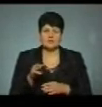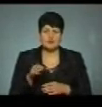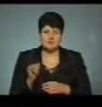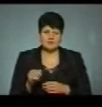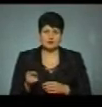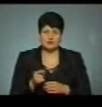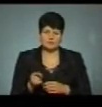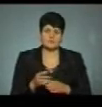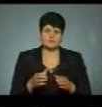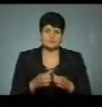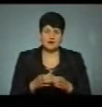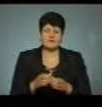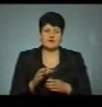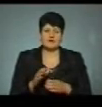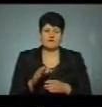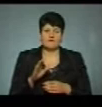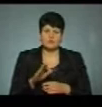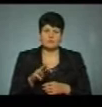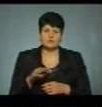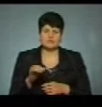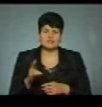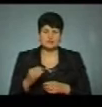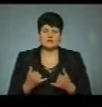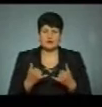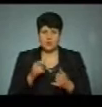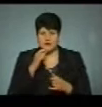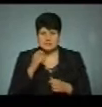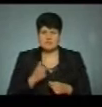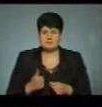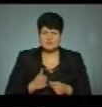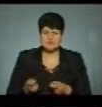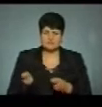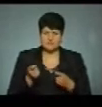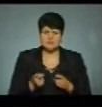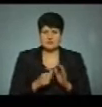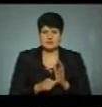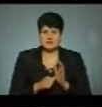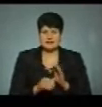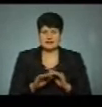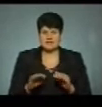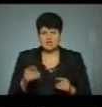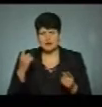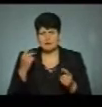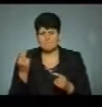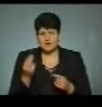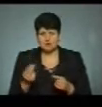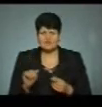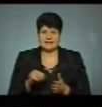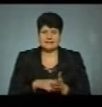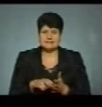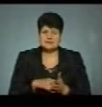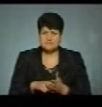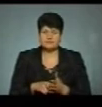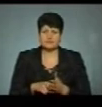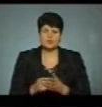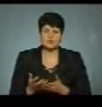краєвого коша українського козацтва Володимира Мосейко, для українських бійців везуть також понад 60 дитячих малюнків та листів. До збору